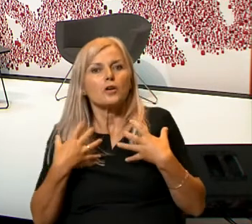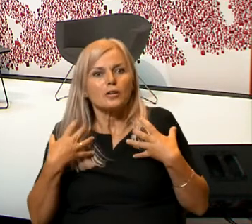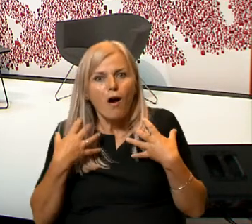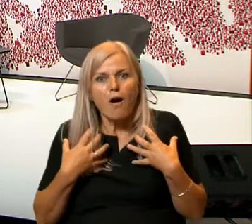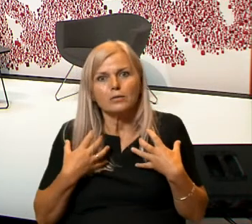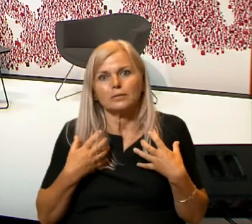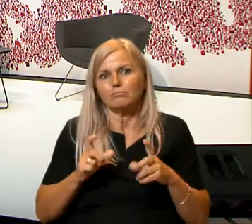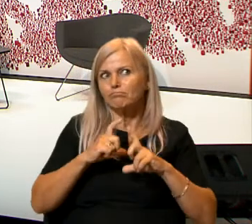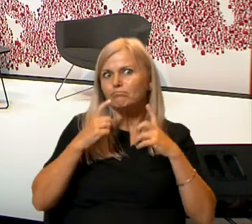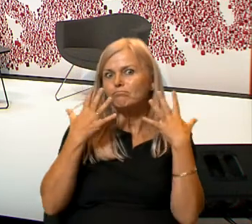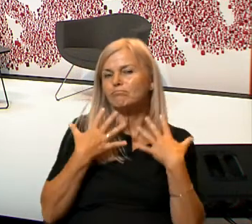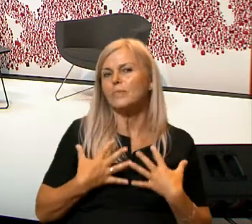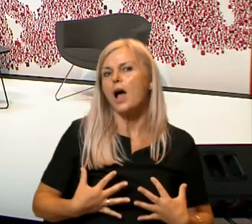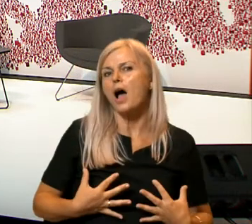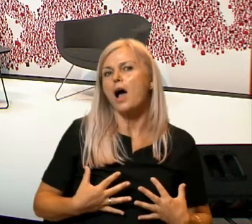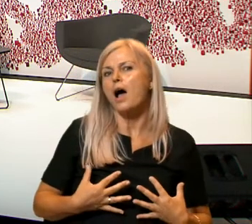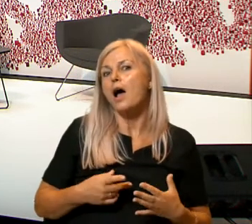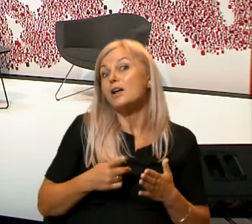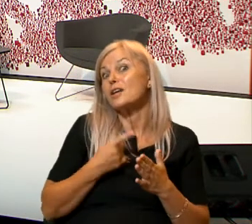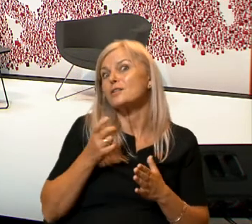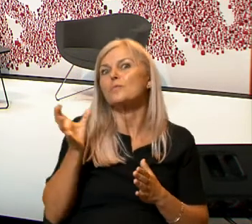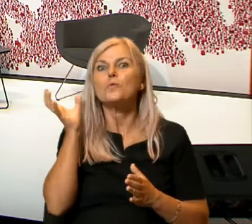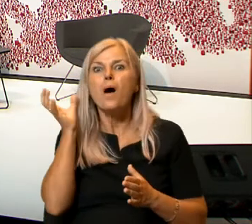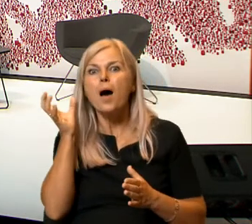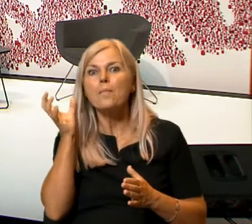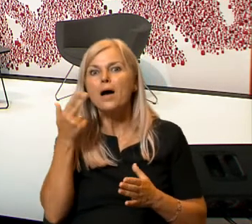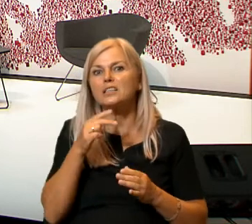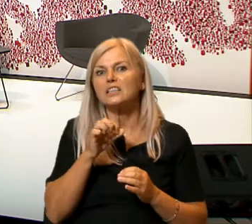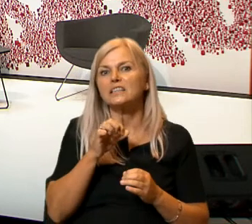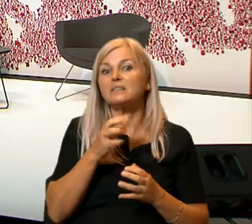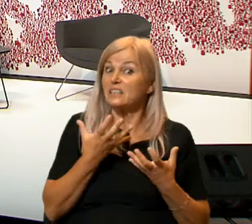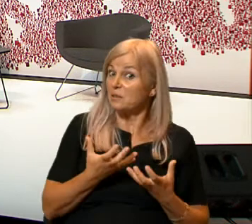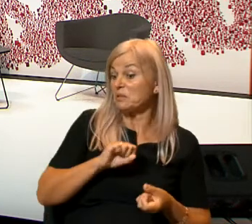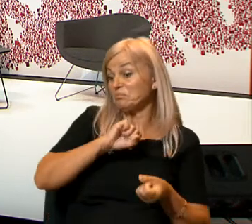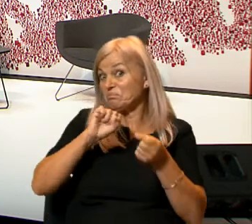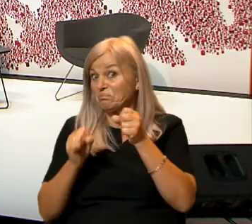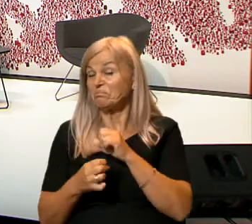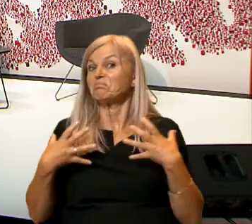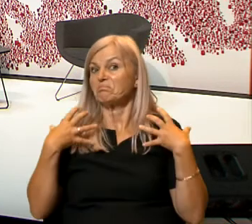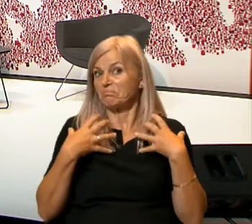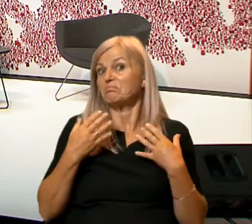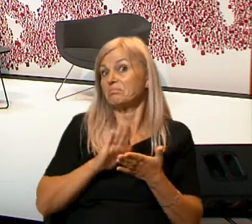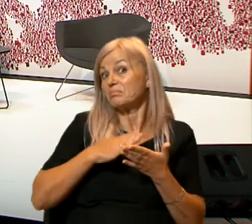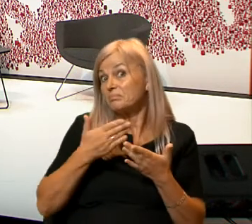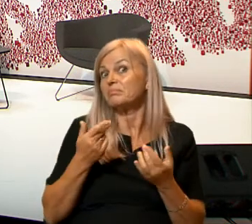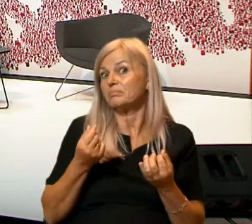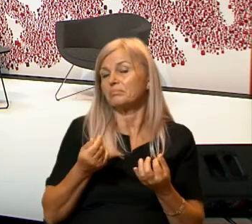że czasami jej słuchamy, a czasami próbujemy ją zmieniać. I